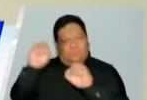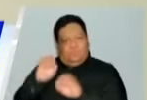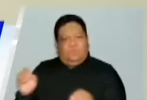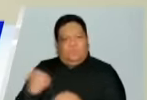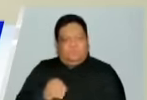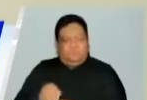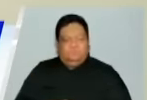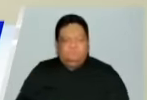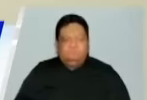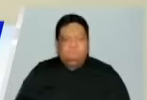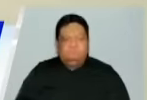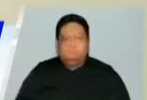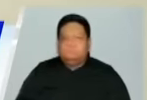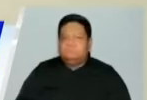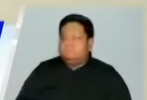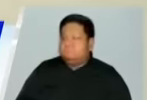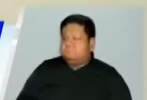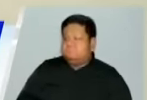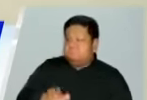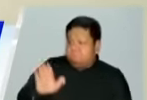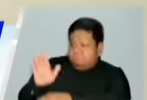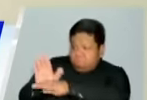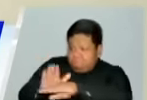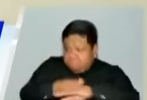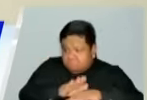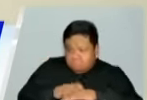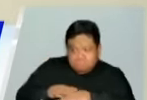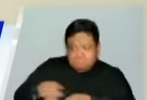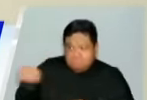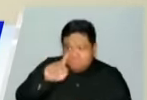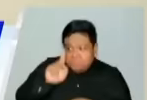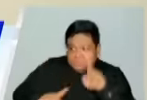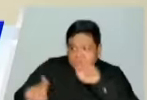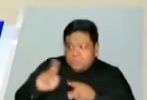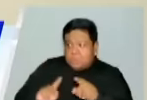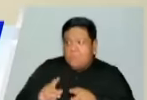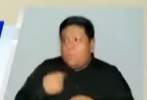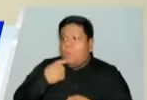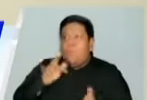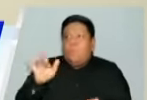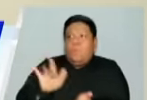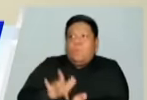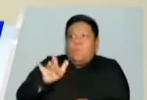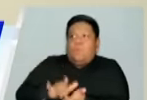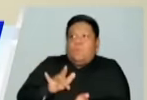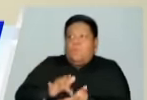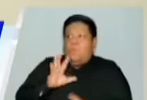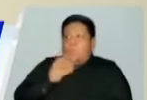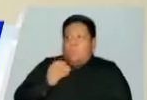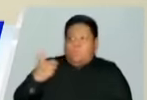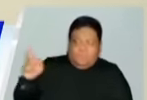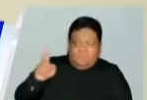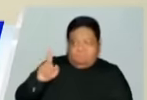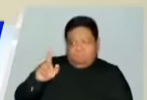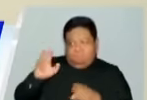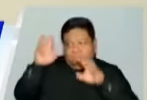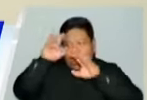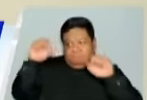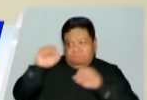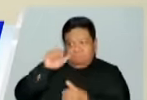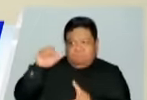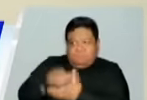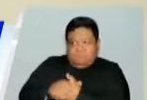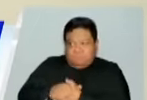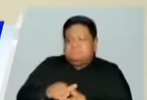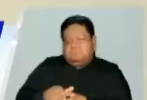natin, lalong-lalo na itong gumagamit sa pangalan ng ating First Lady o sa Malacanang, na mag-ingat,